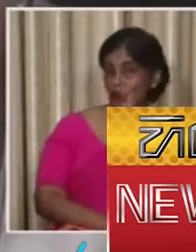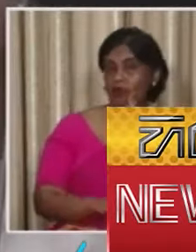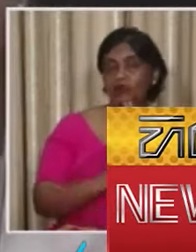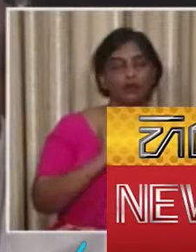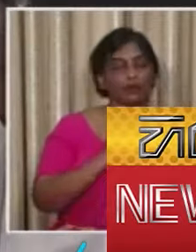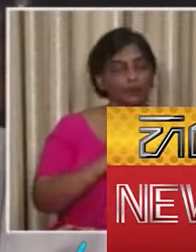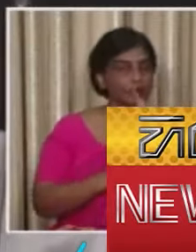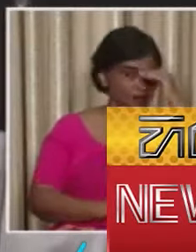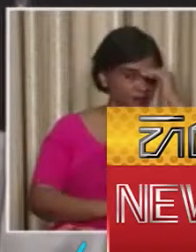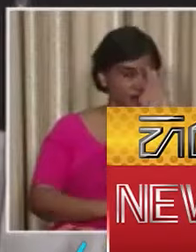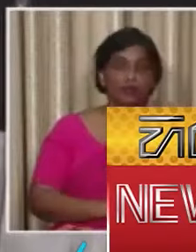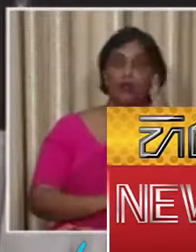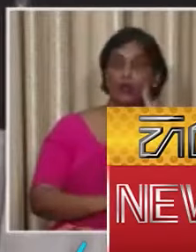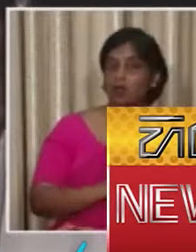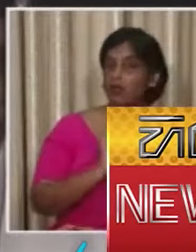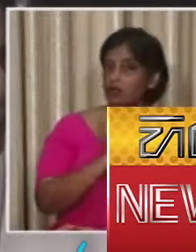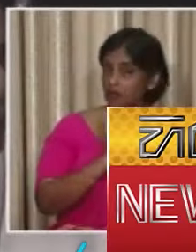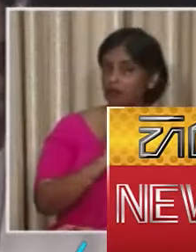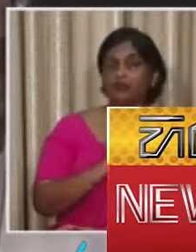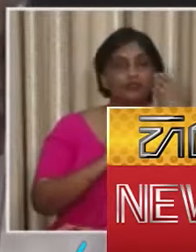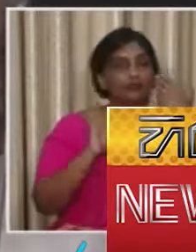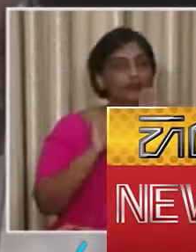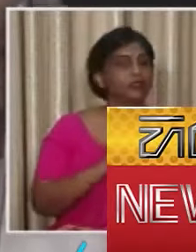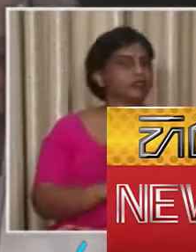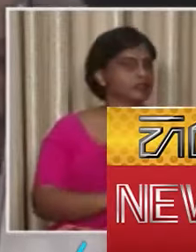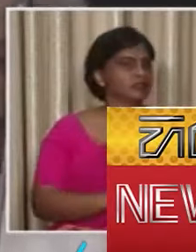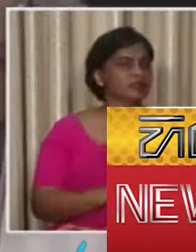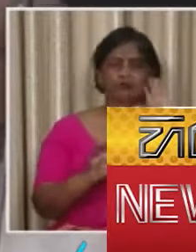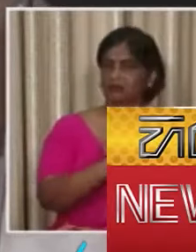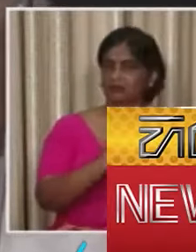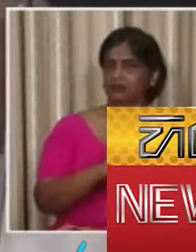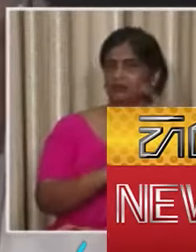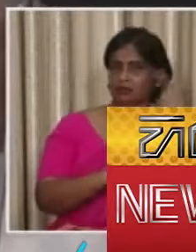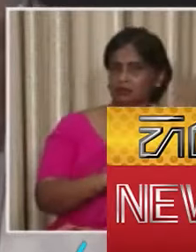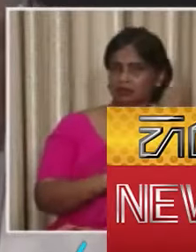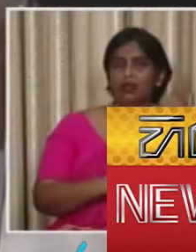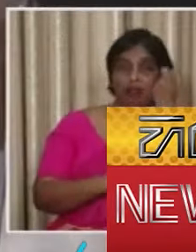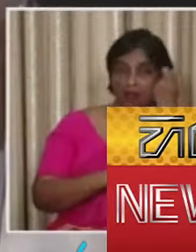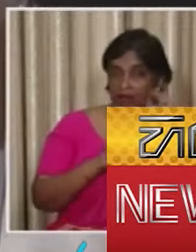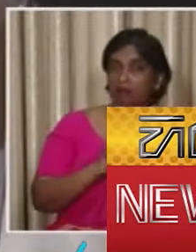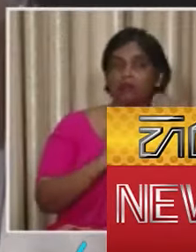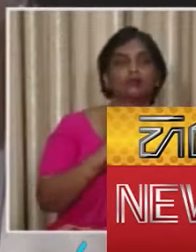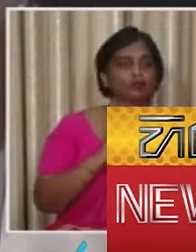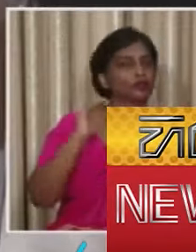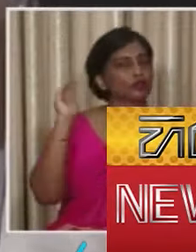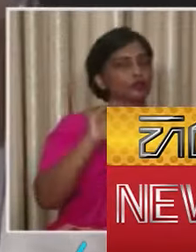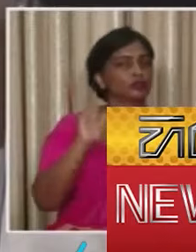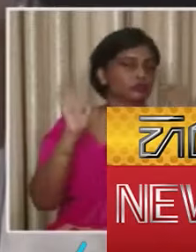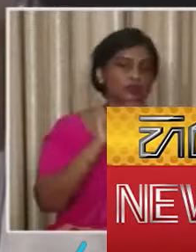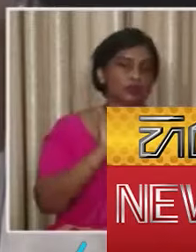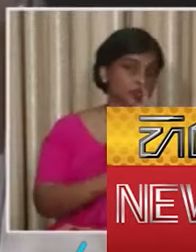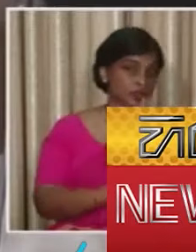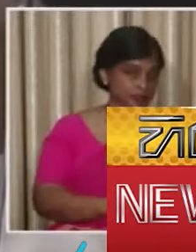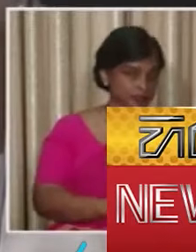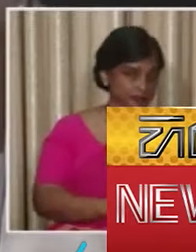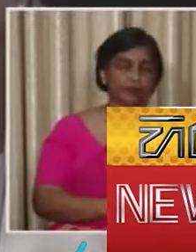ගරු කථානායකතුමනි, විදේශ ණය සම්බන්ධයෙන් සමාජයේ පතුරවන මිත්‍යාවන් පිළිබඳවත් කරුණු කීපයක් මම අවධානය කරන්න